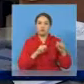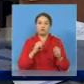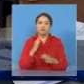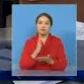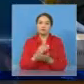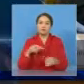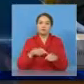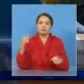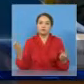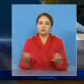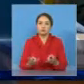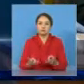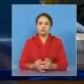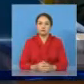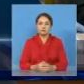екенін сезінуі қажет.